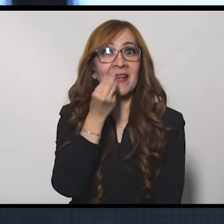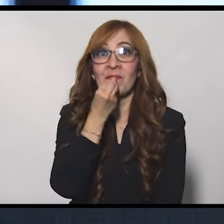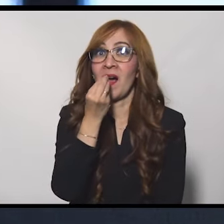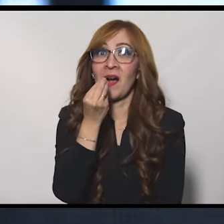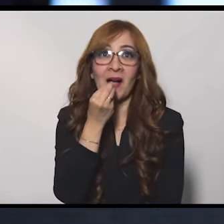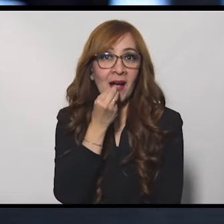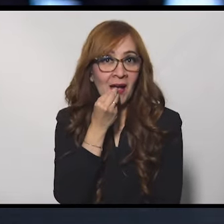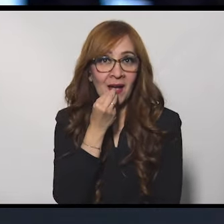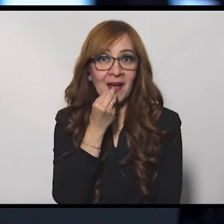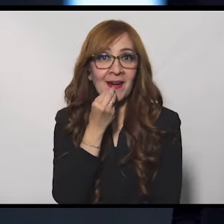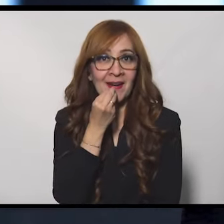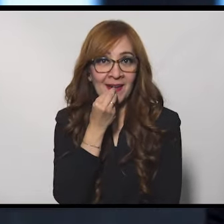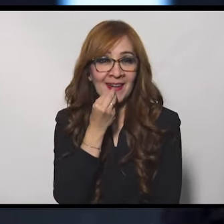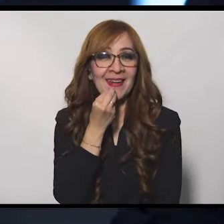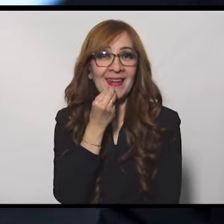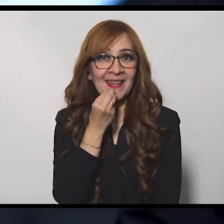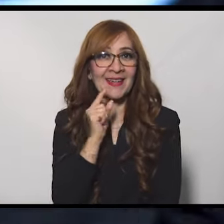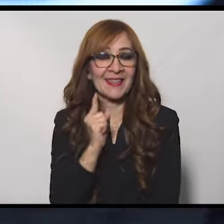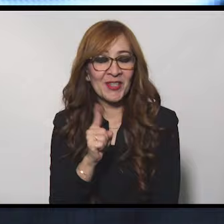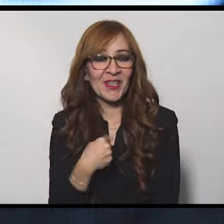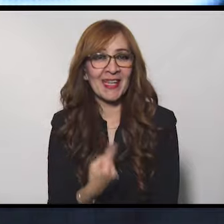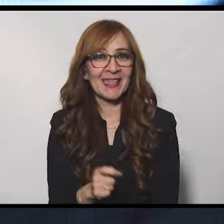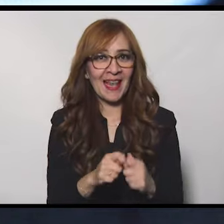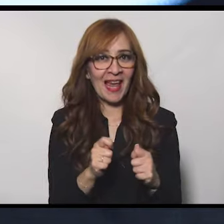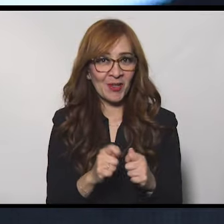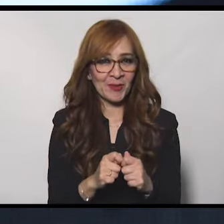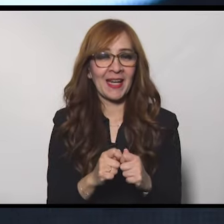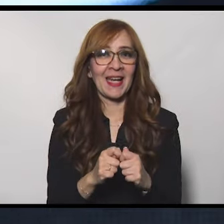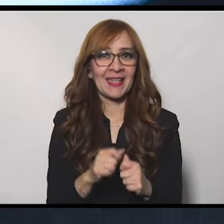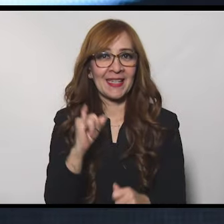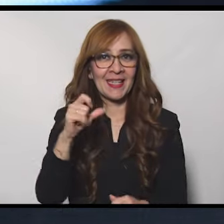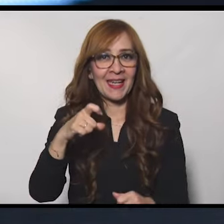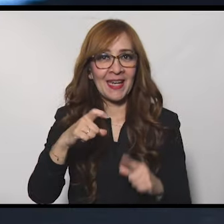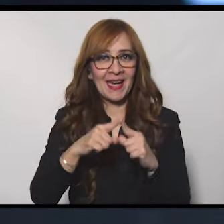makan-makan. Itu yang kita lakukan di iCare.